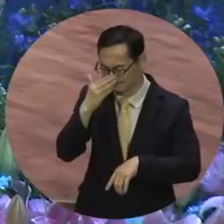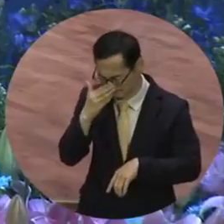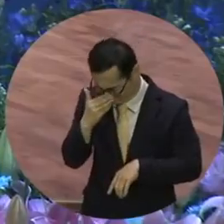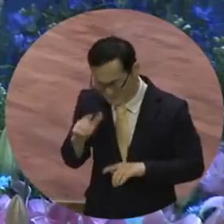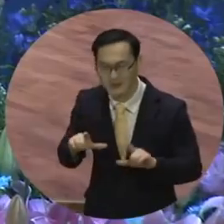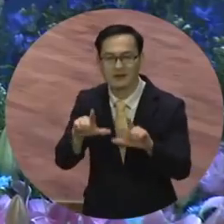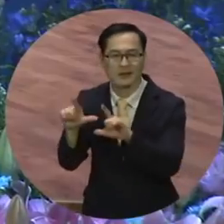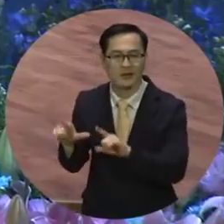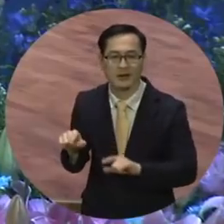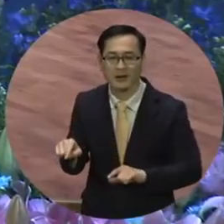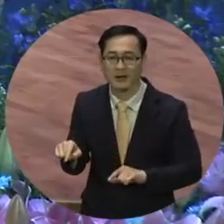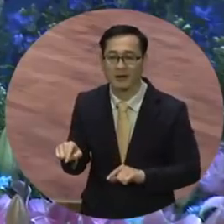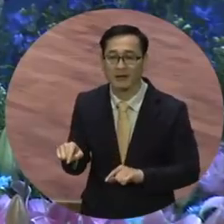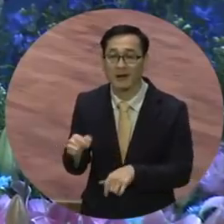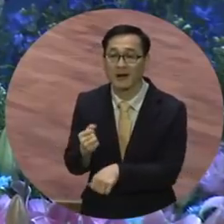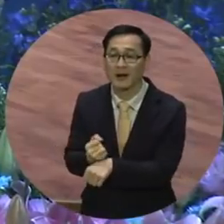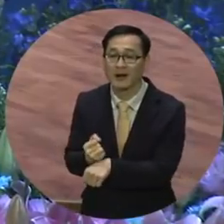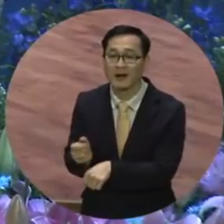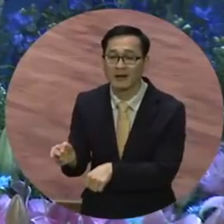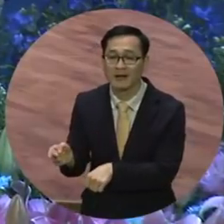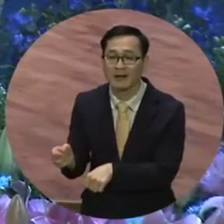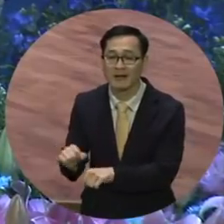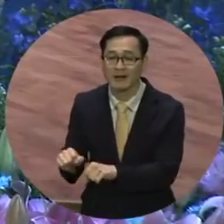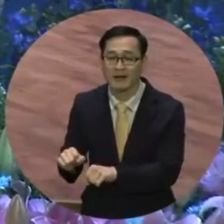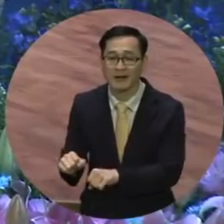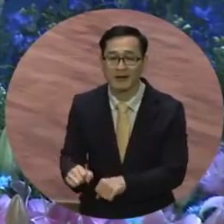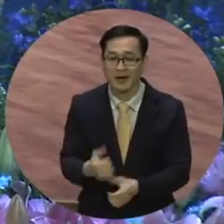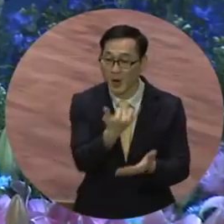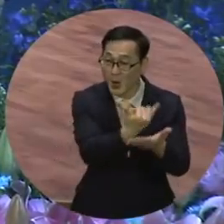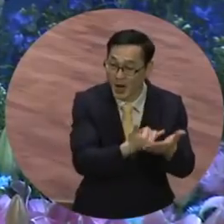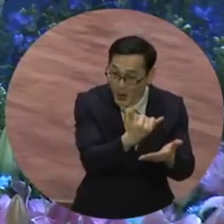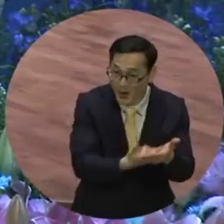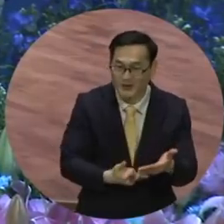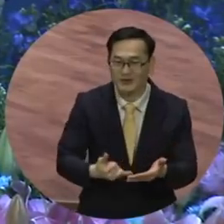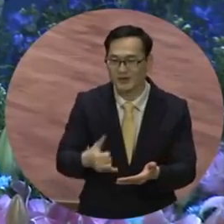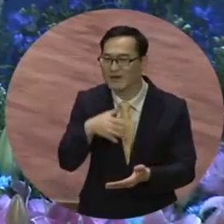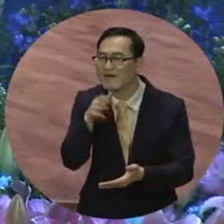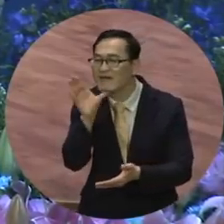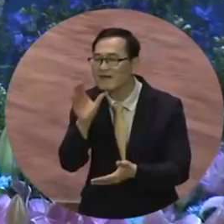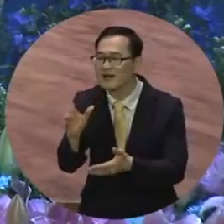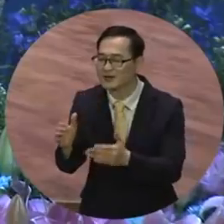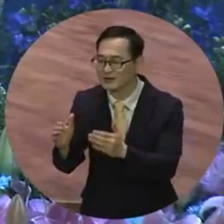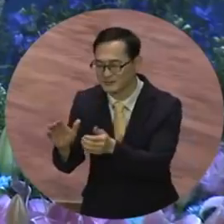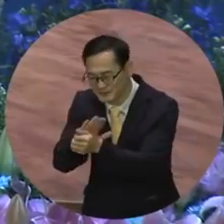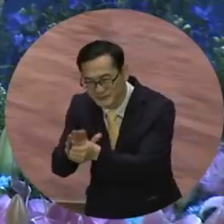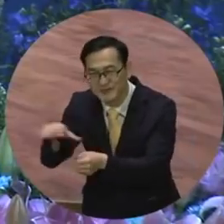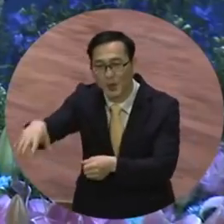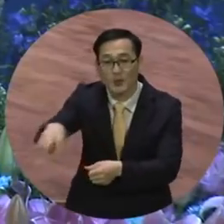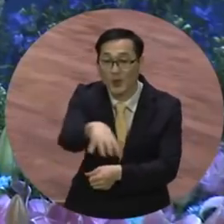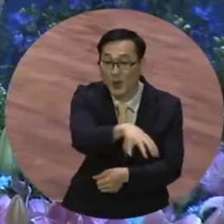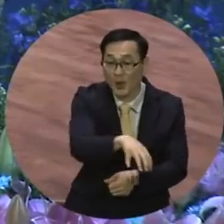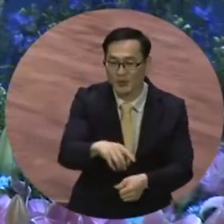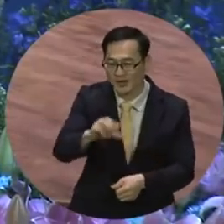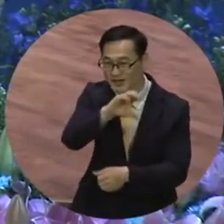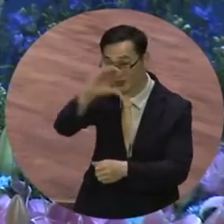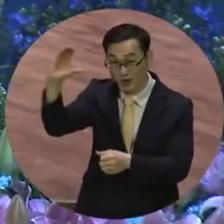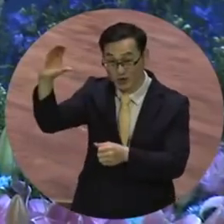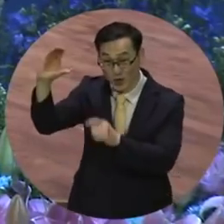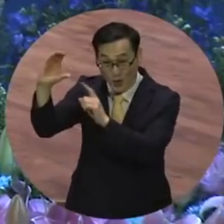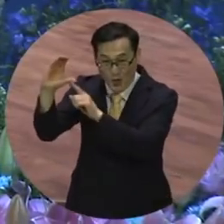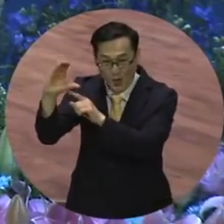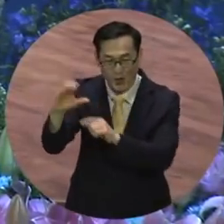그 우리나라에 이미 고아원, 양로원 이런 그 천주교 불교가요. 이 막 선행을 해서 어떻게 하든